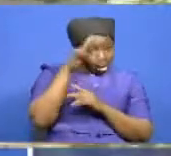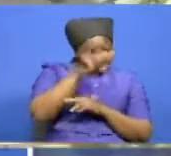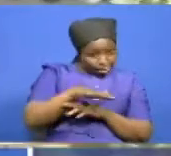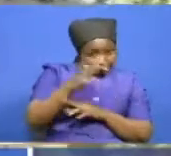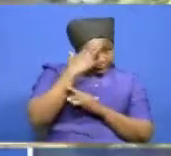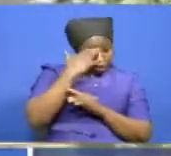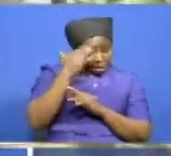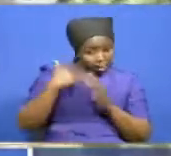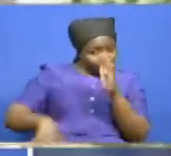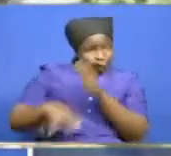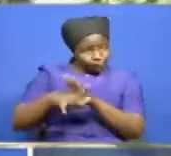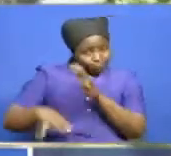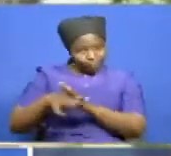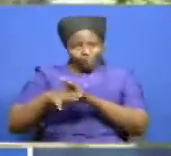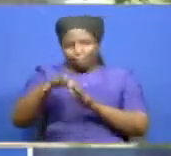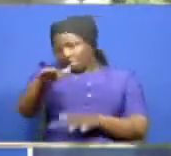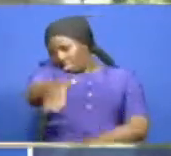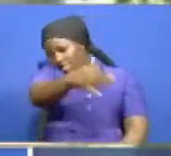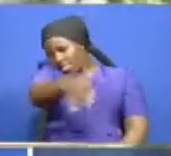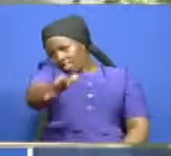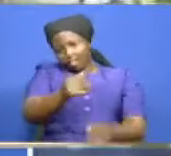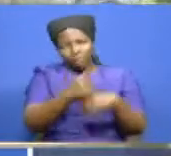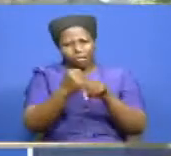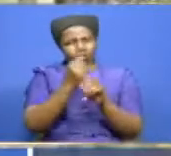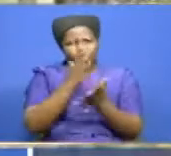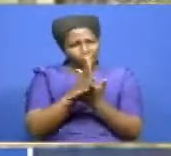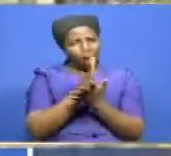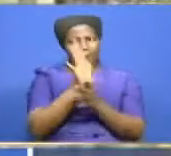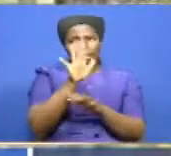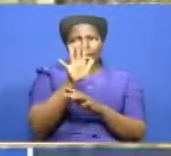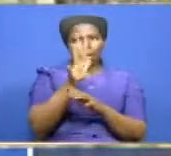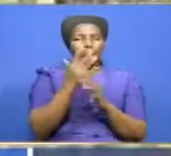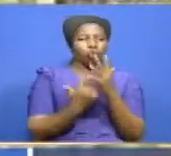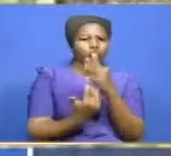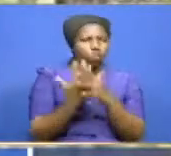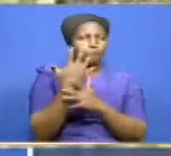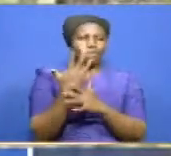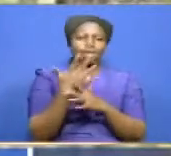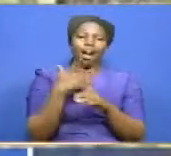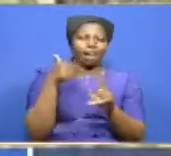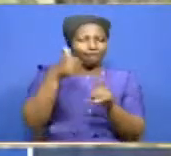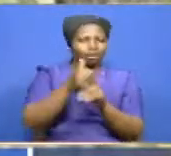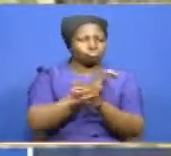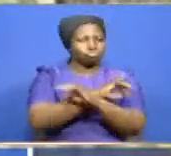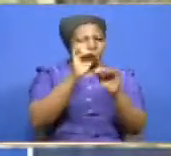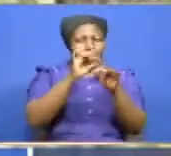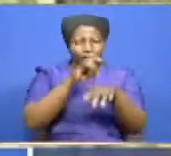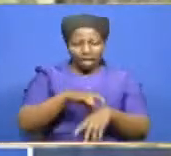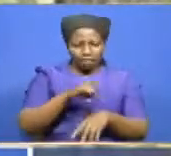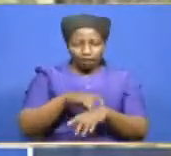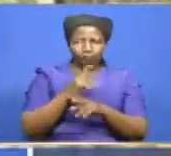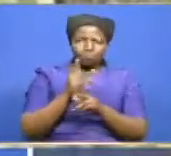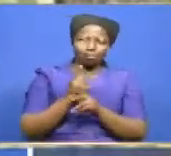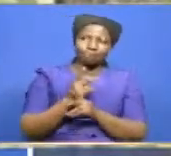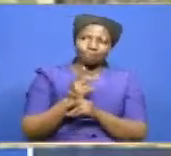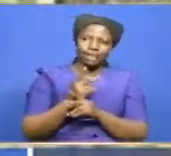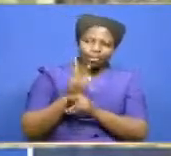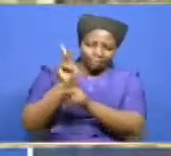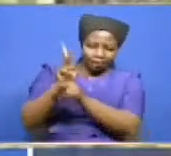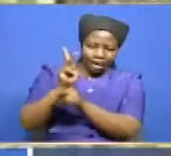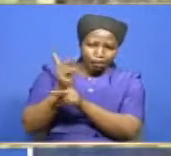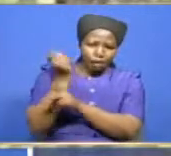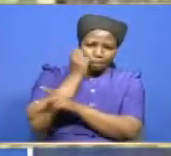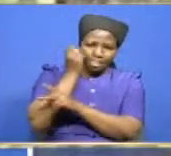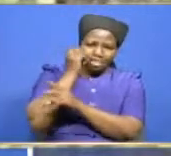kuwafukuza ndovu na kuhakikisha mimea yao haivamiwi. Tukiweka kando ya mashamba